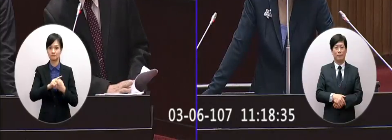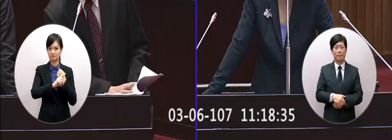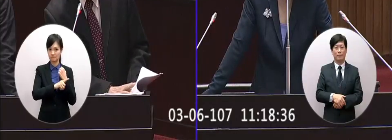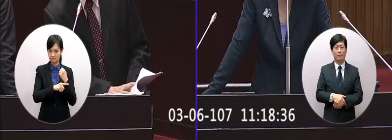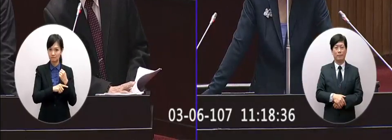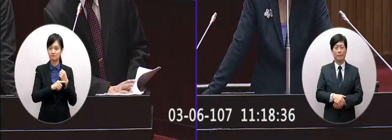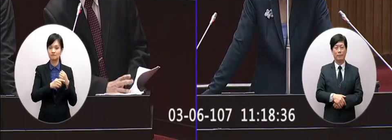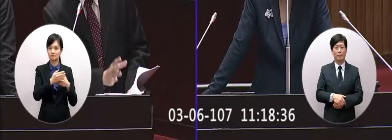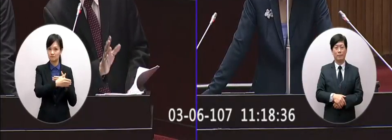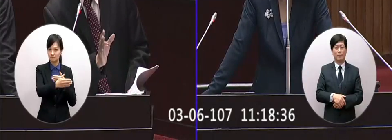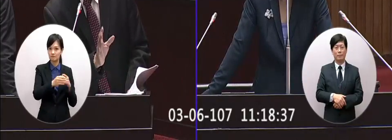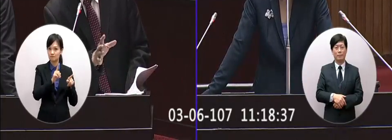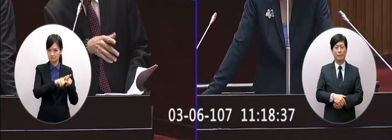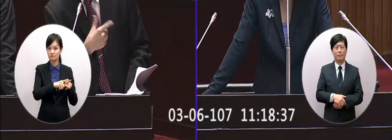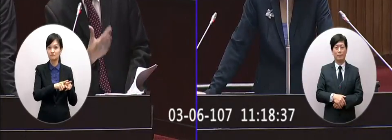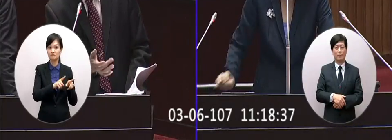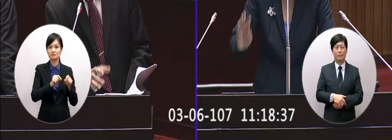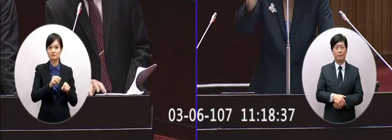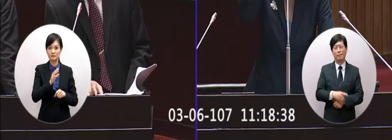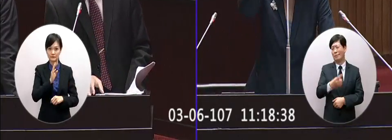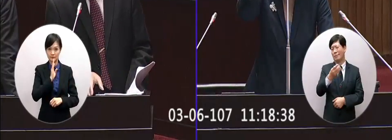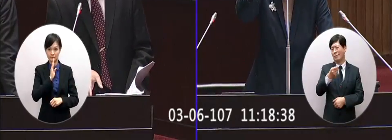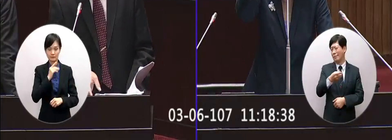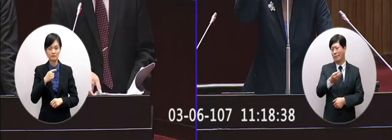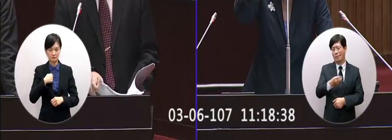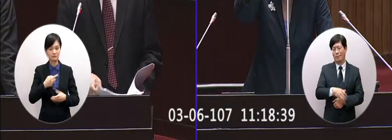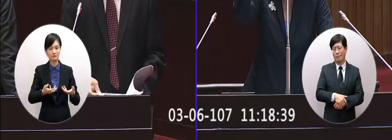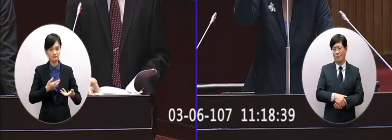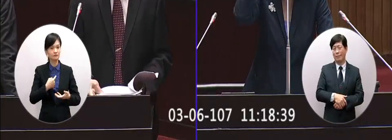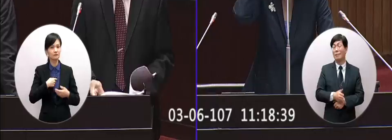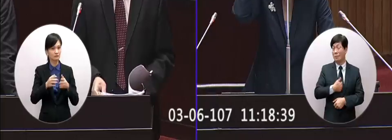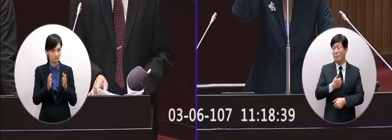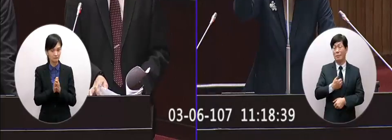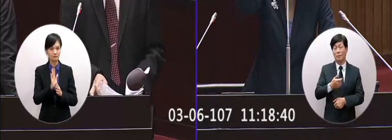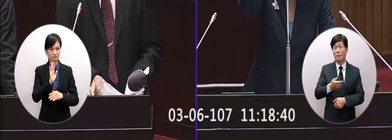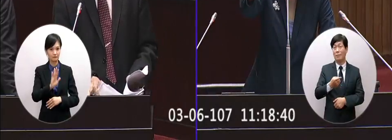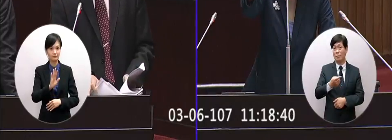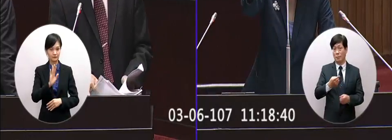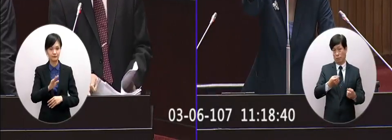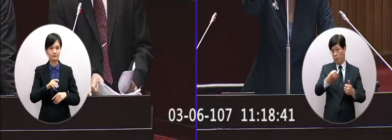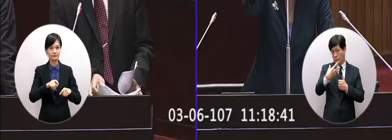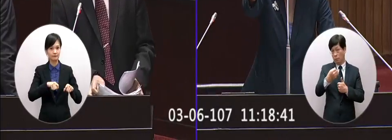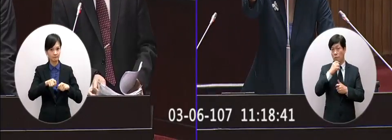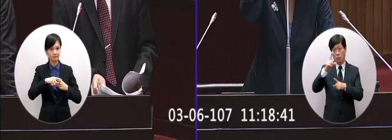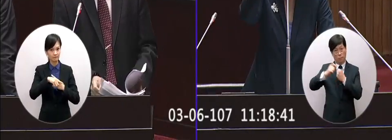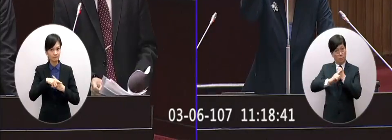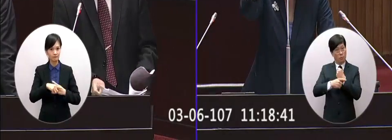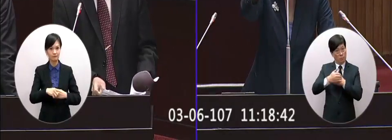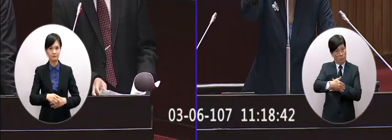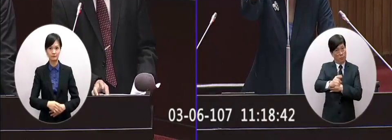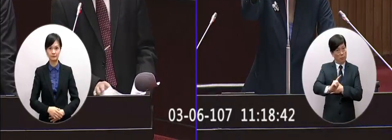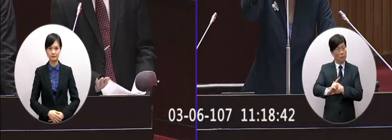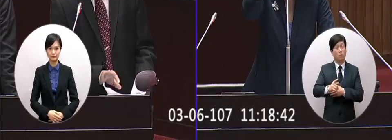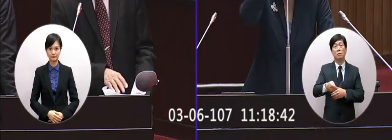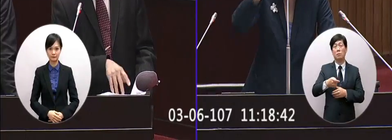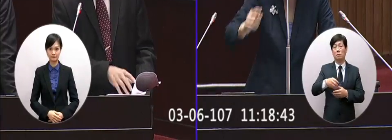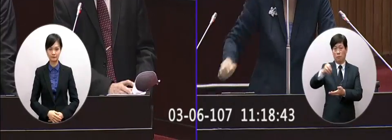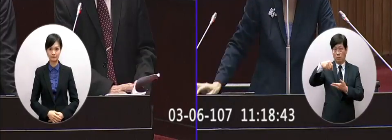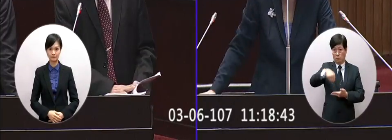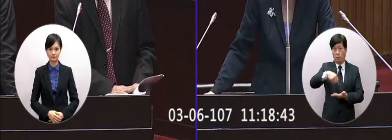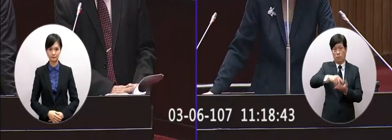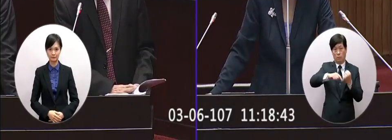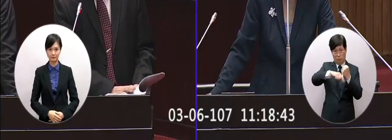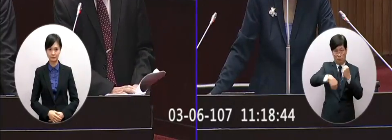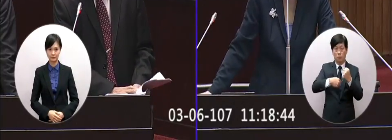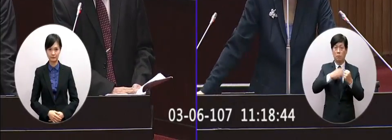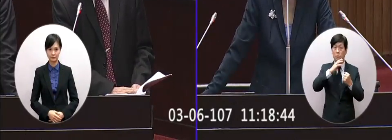其实这个部分我们都有按照这个。 你没啦，你没啦，哎，但你就来，是不是要告诉我依法程序？你要不要把这一份送到我们这